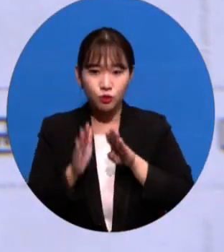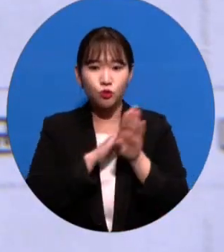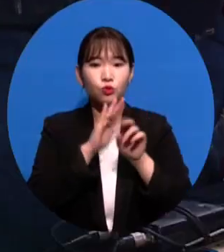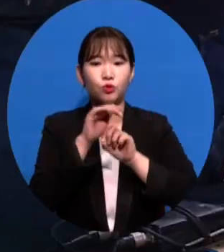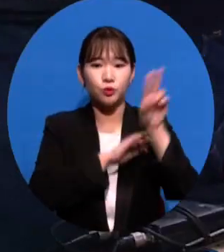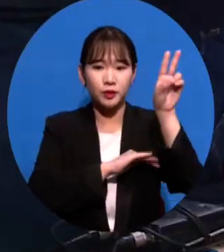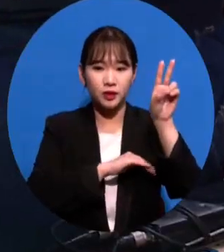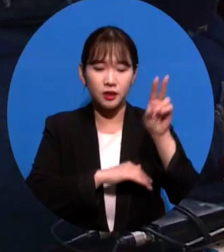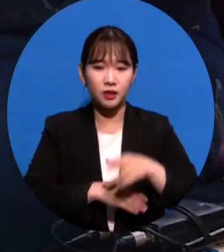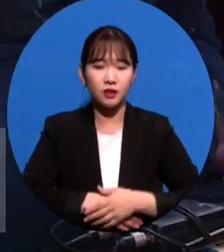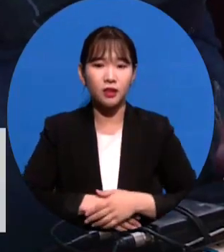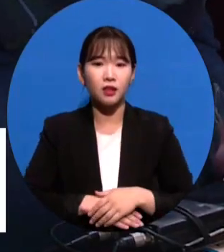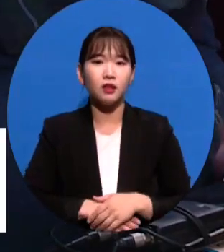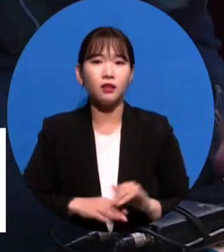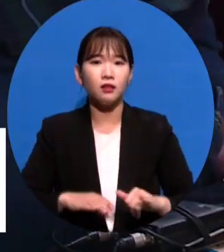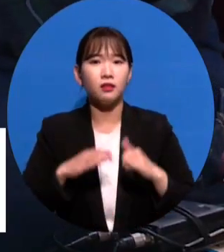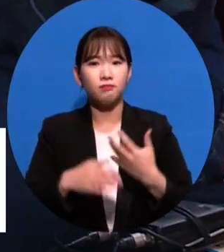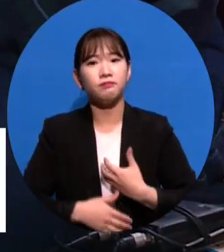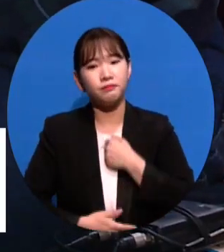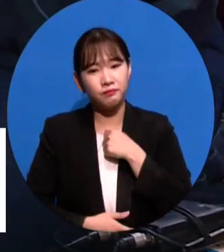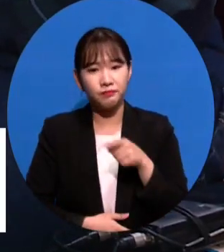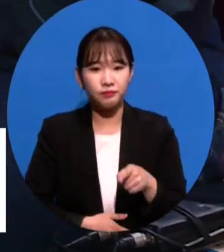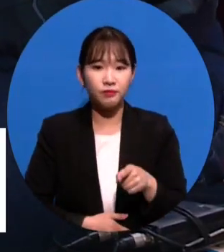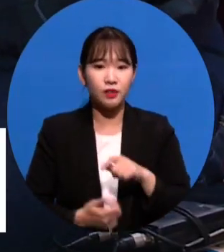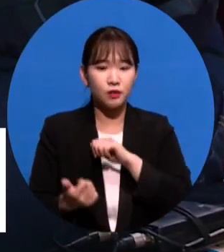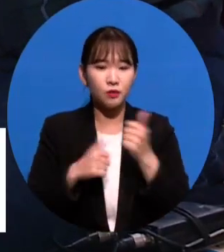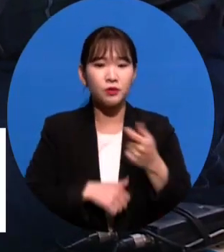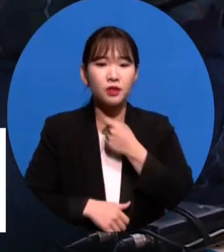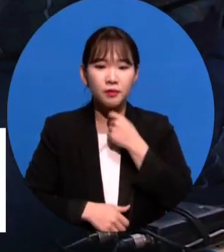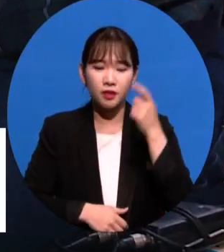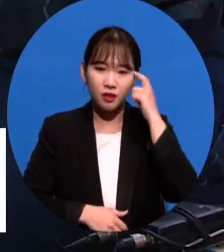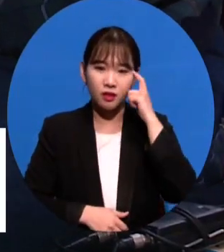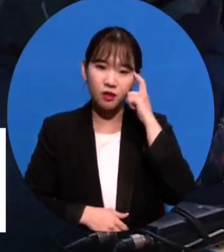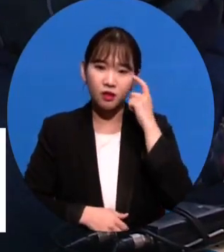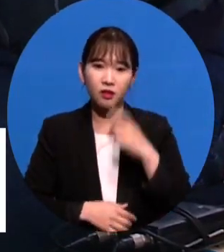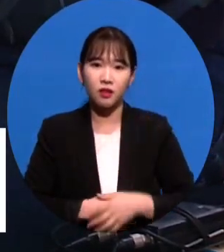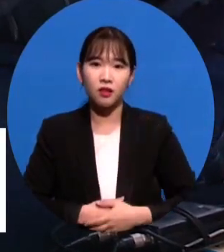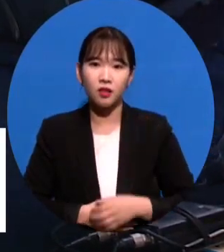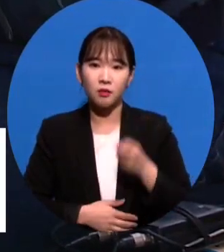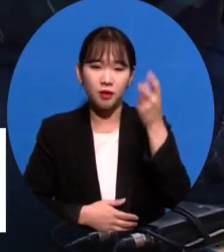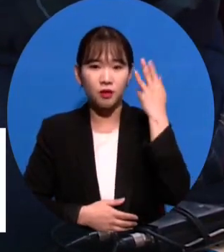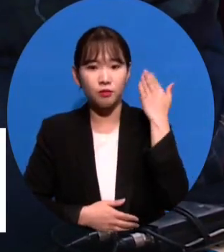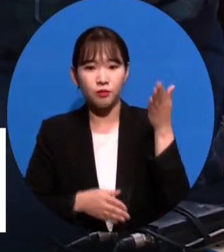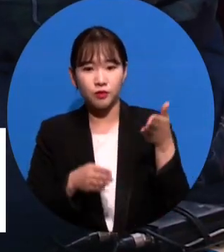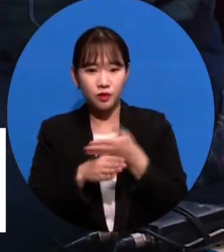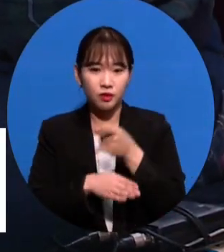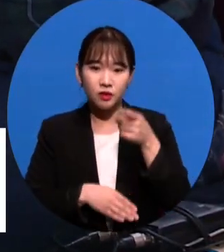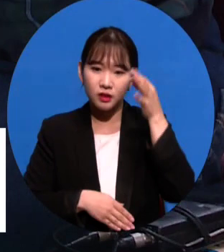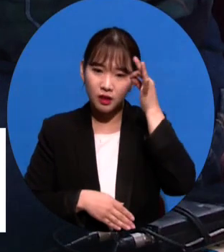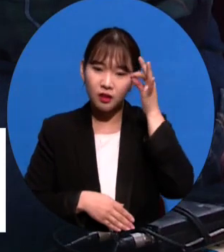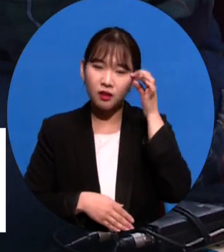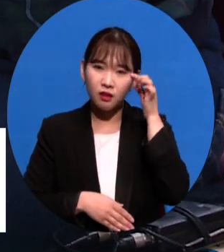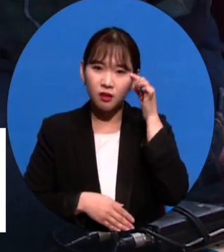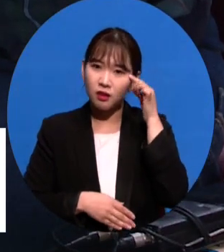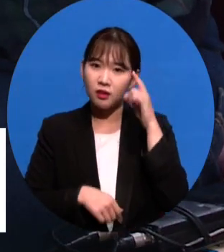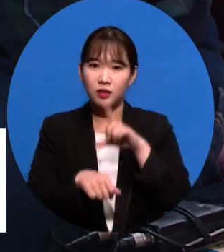가로챘습니다. 세상에 이런 일도 있구나. 죽고 싶은 생각도 며칠 전부터는 그런 생각이